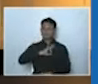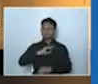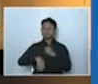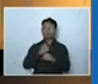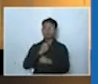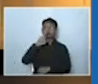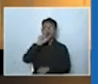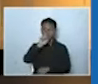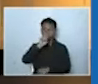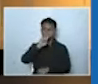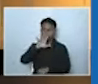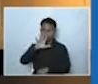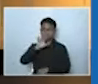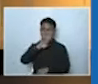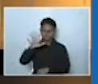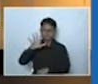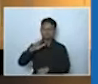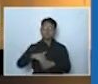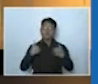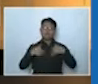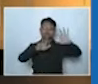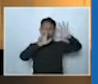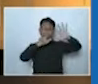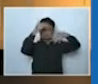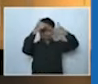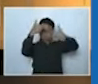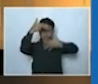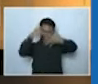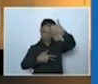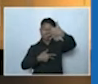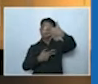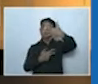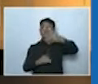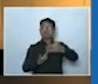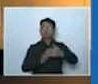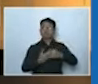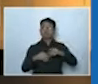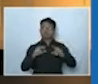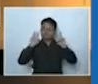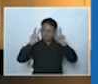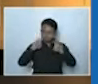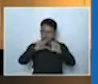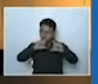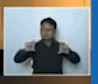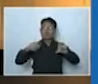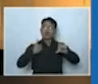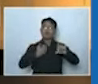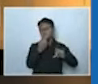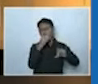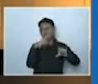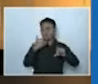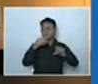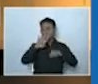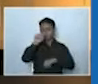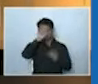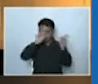rata-rata tinggi di Sulawesi Selatan masih banyak rusak berat dan pada waktu kami menjabat kami mengintervensi yang terpenting di